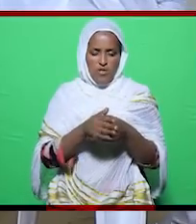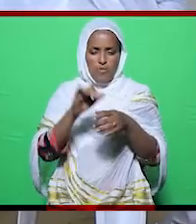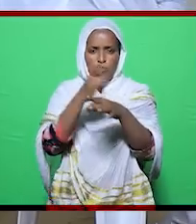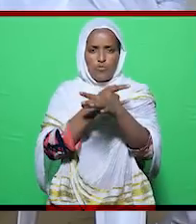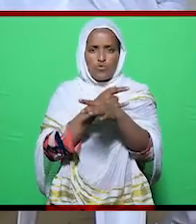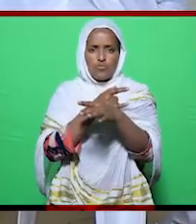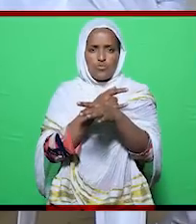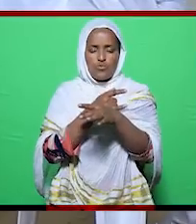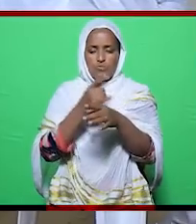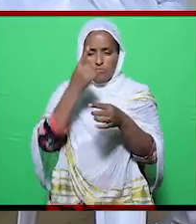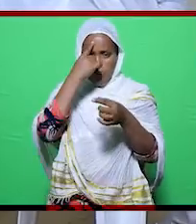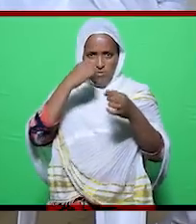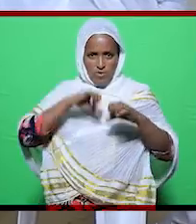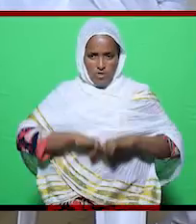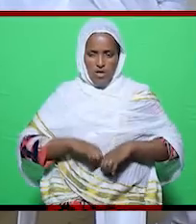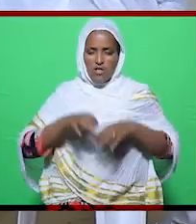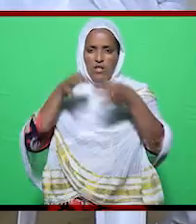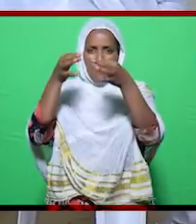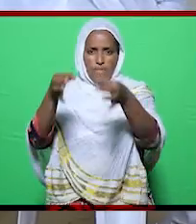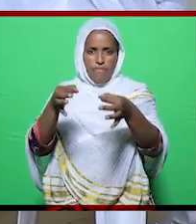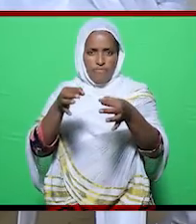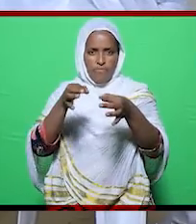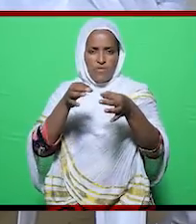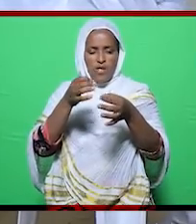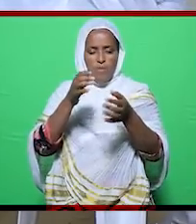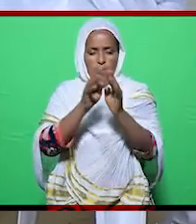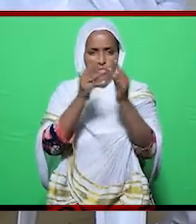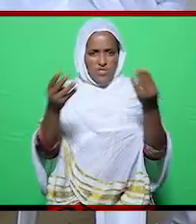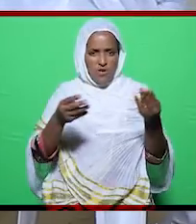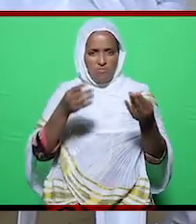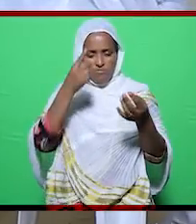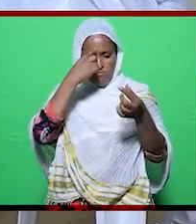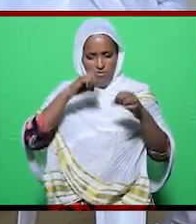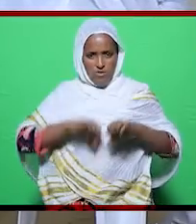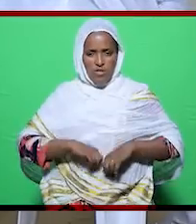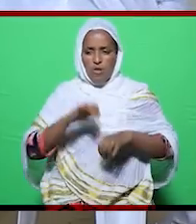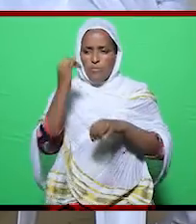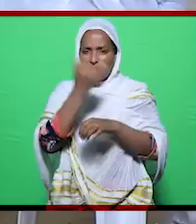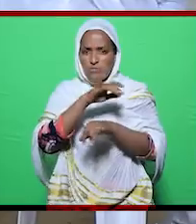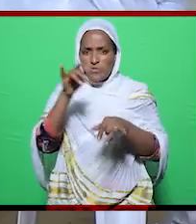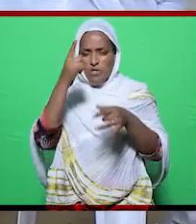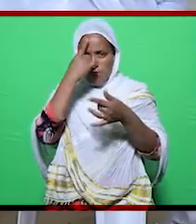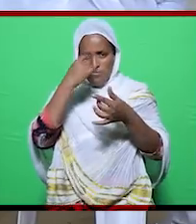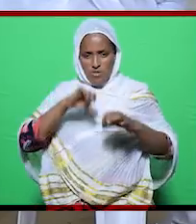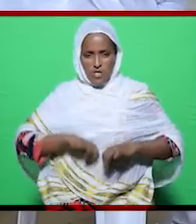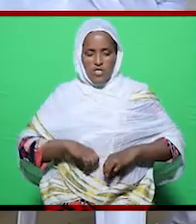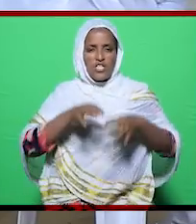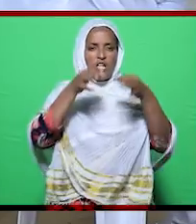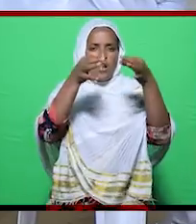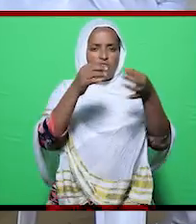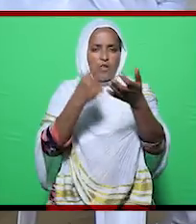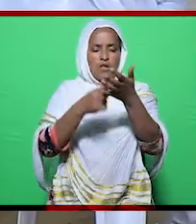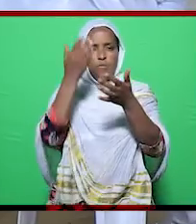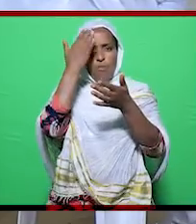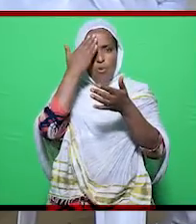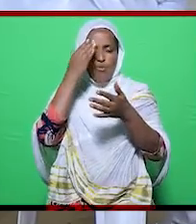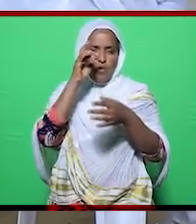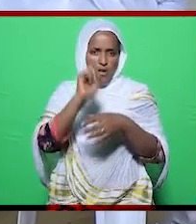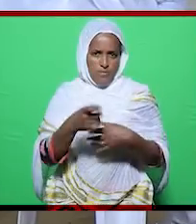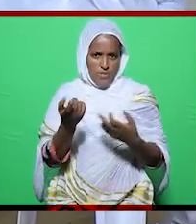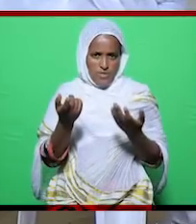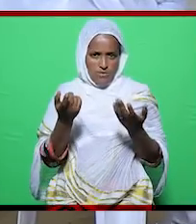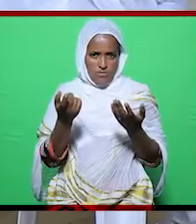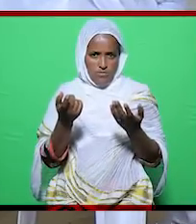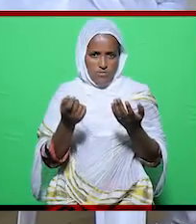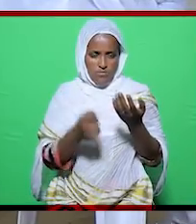የቅዱሳት ሥዕላት የቤተ ክርስቲያን አይደለም። በመዝሙር ምንፍቅና ይተላለፋል፣ በመጽሐፍት ምንፍቅና ይተላለፋል፣ እንዲሁ ደግሞ